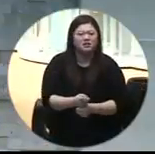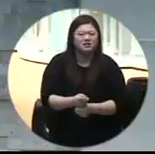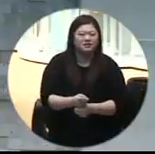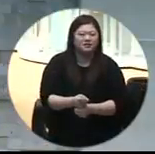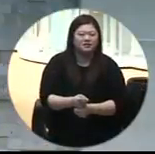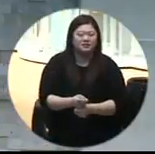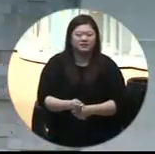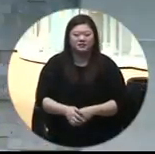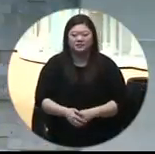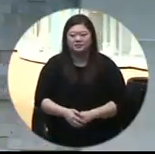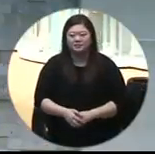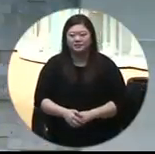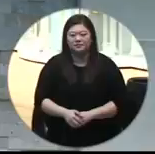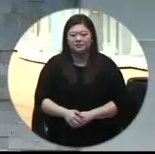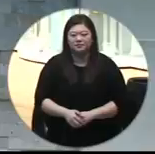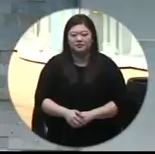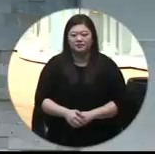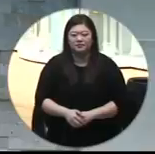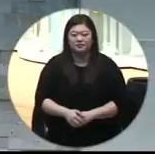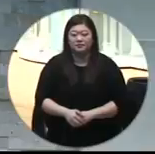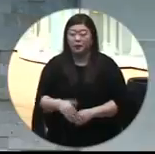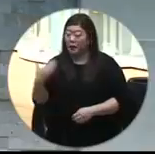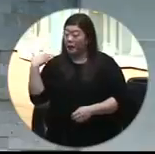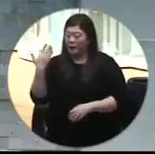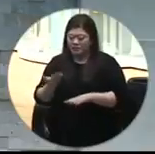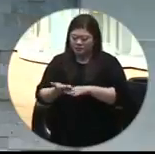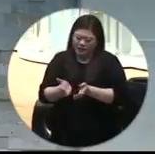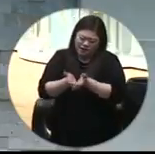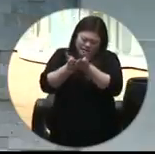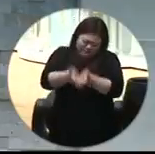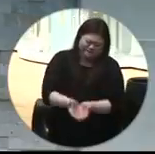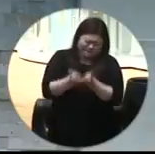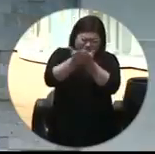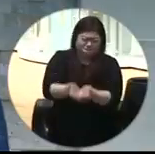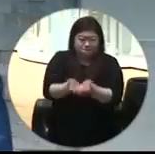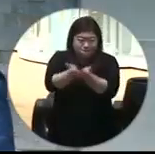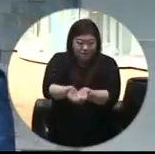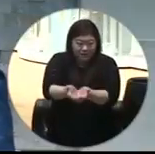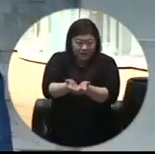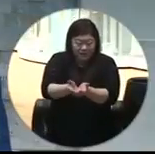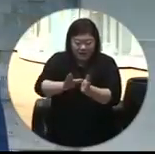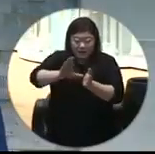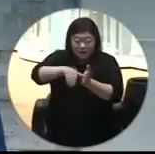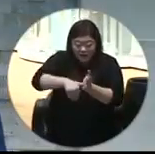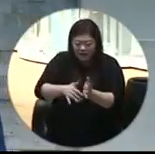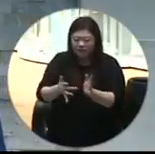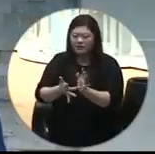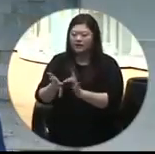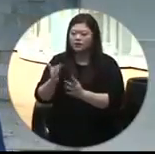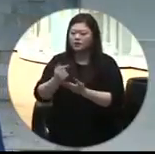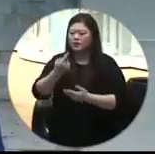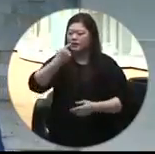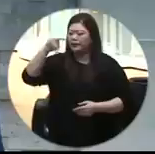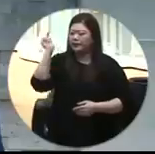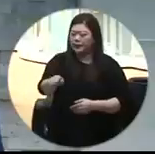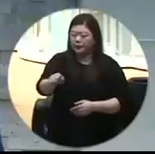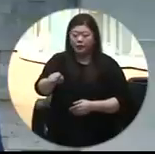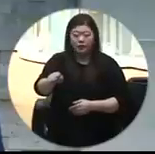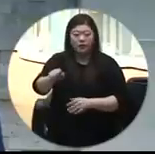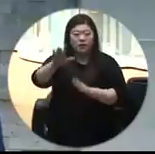지난 시간 이 광풍 사건을 통해서 예수님께서는 우리에게 영적으로